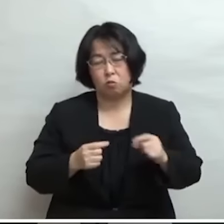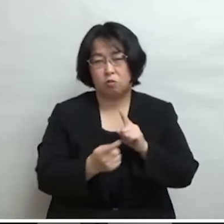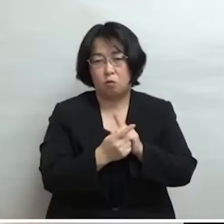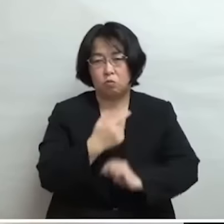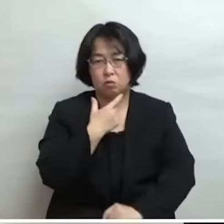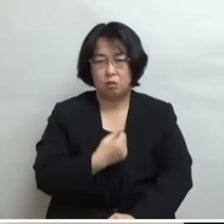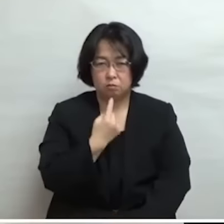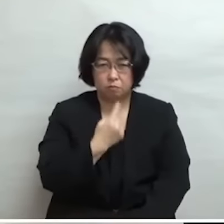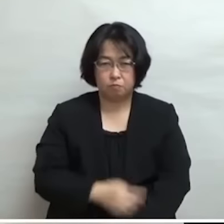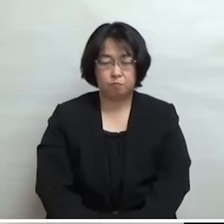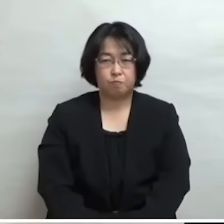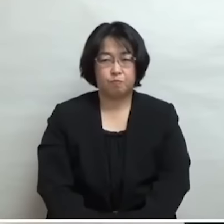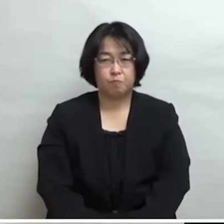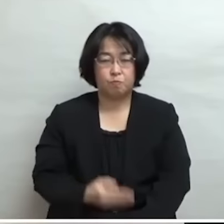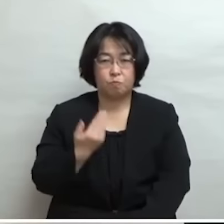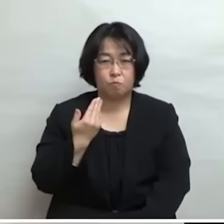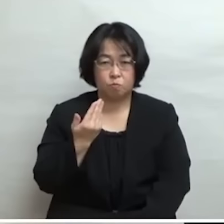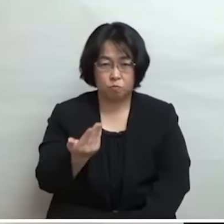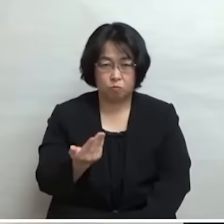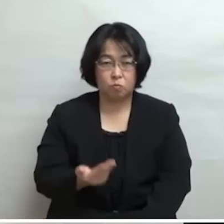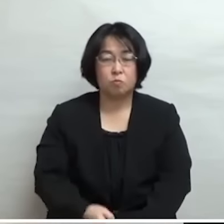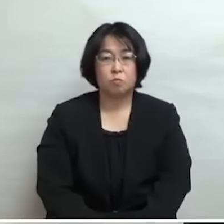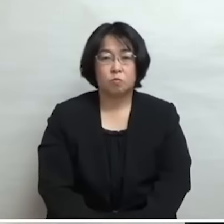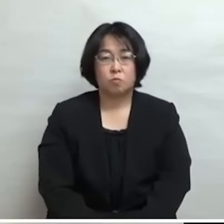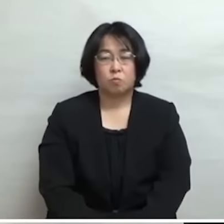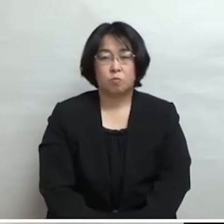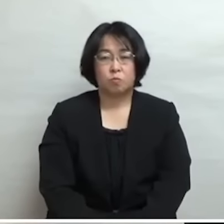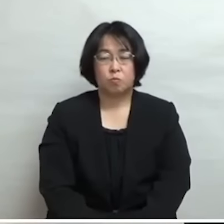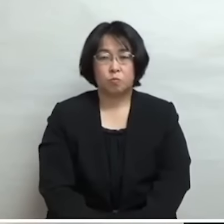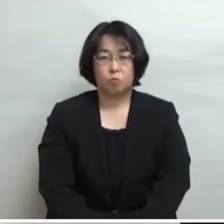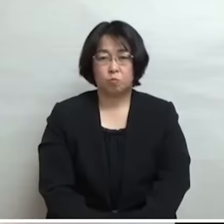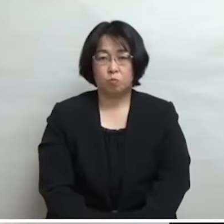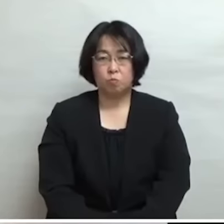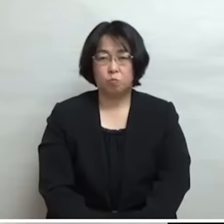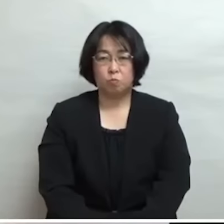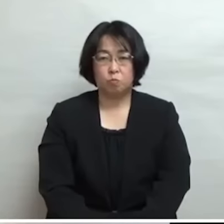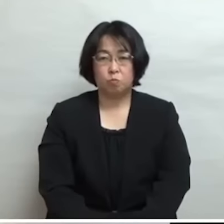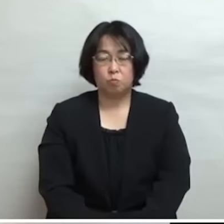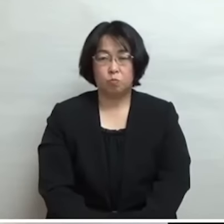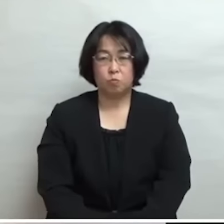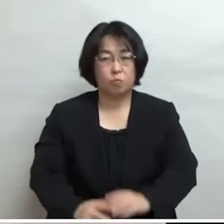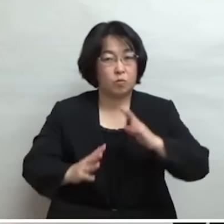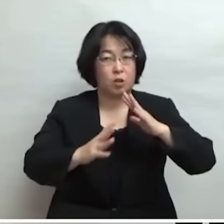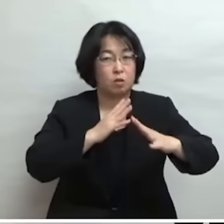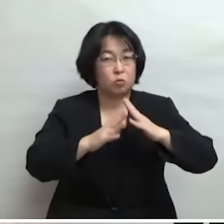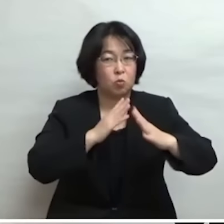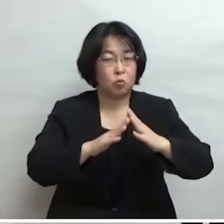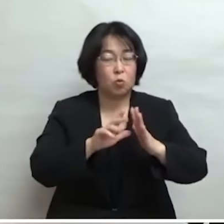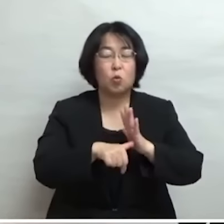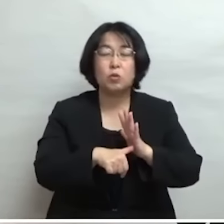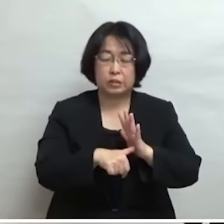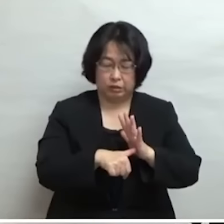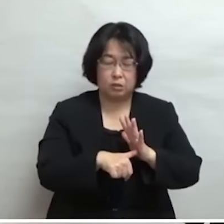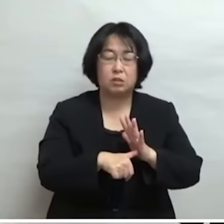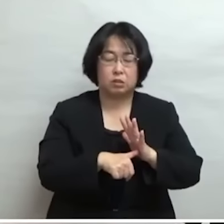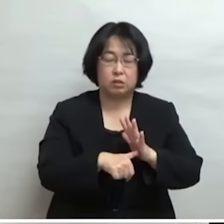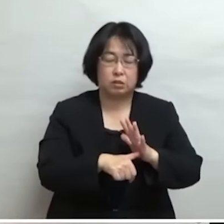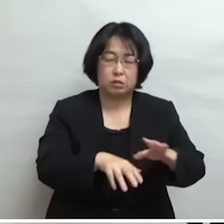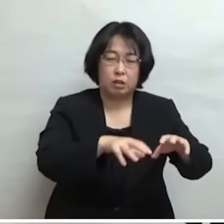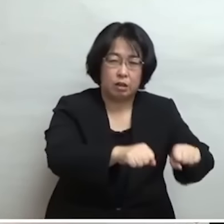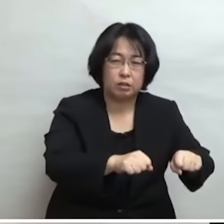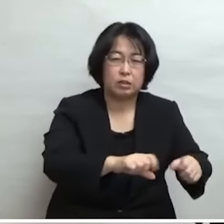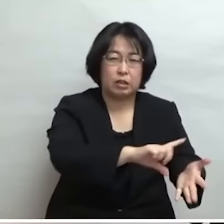かりました。で、さらにすいません、知事に質問なんですけれども、はい、戦時中にその植民地支配で、お